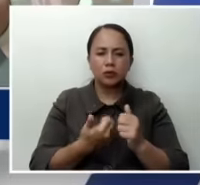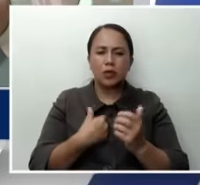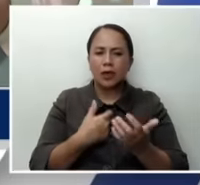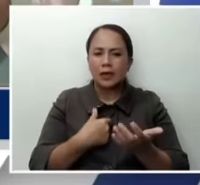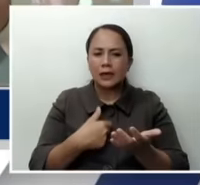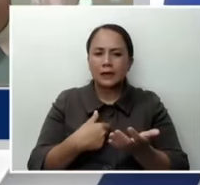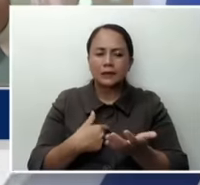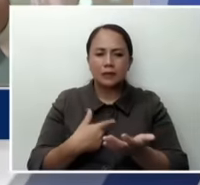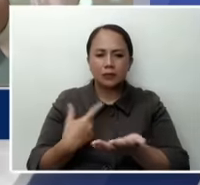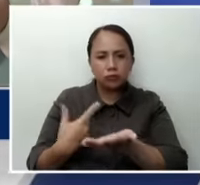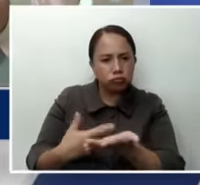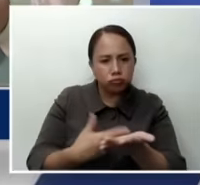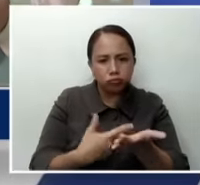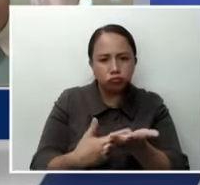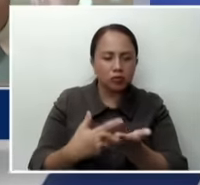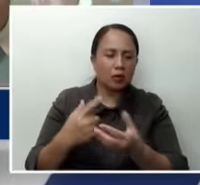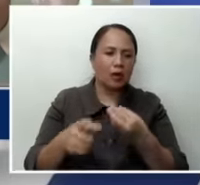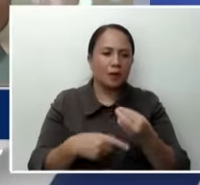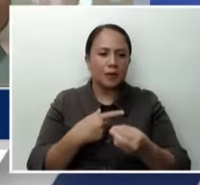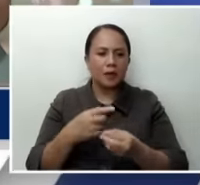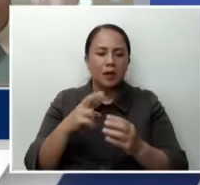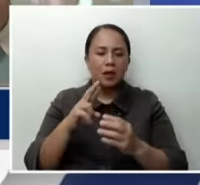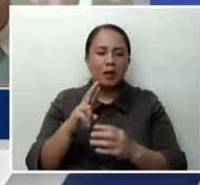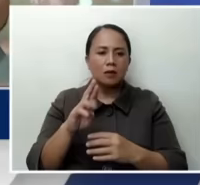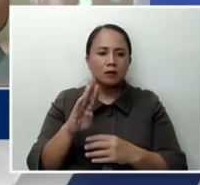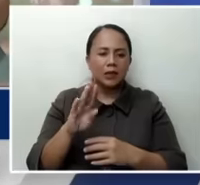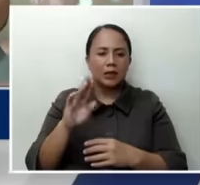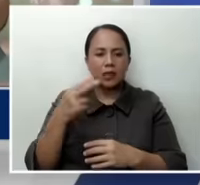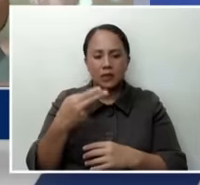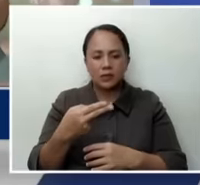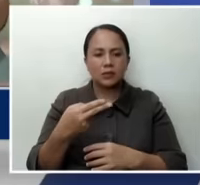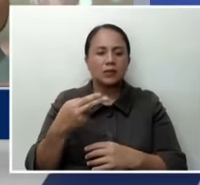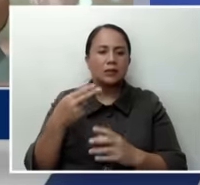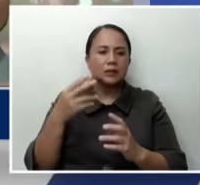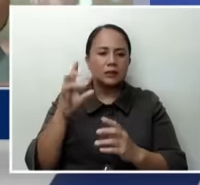debate para sa RBH-7?